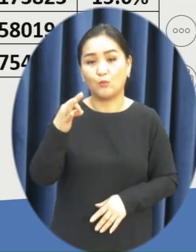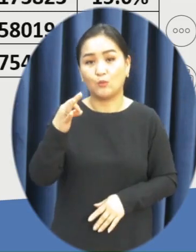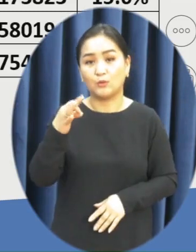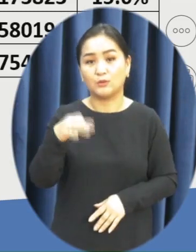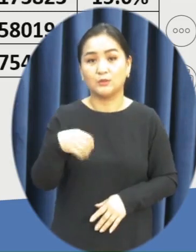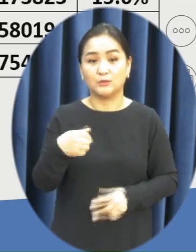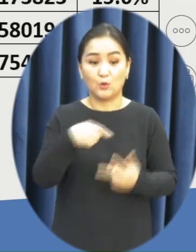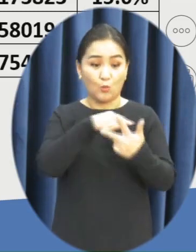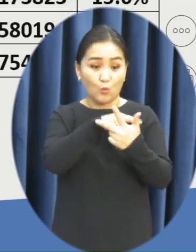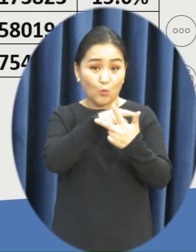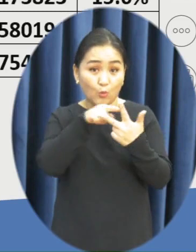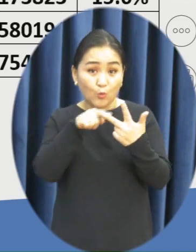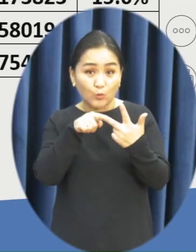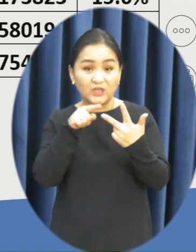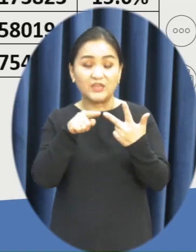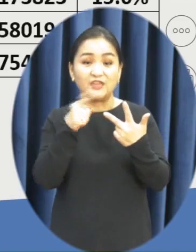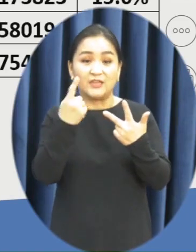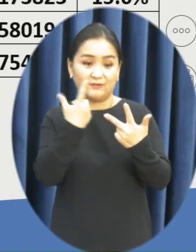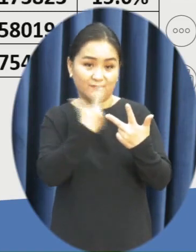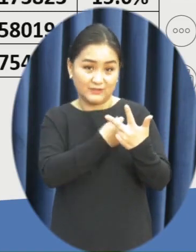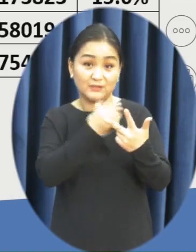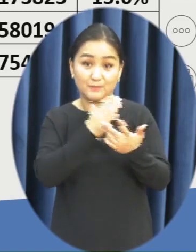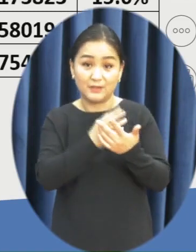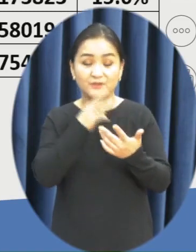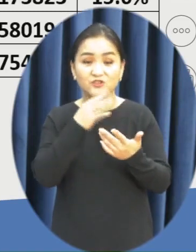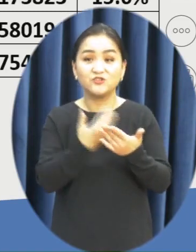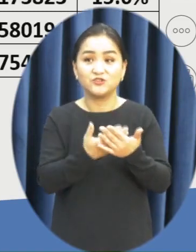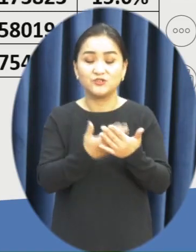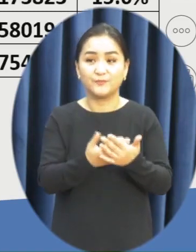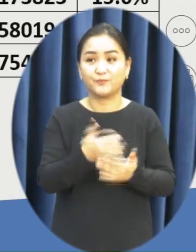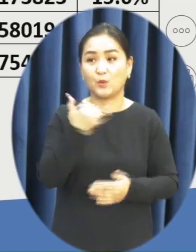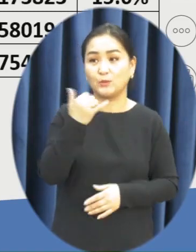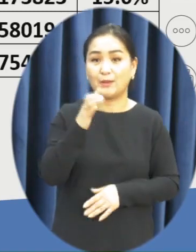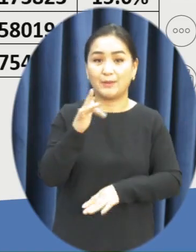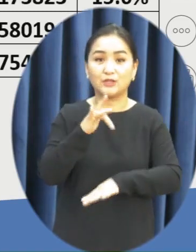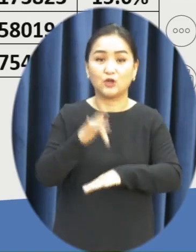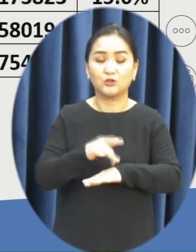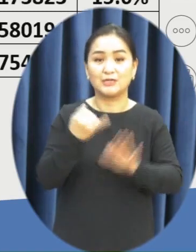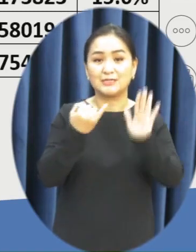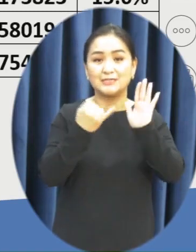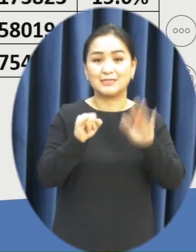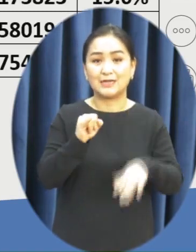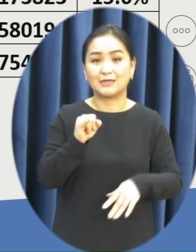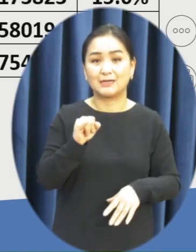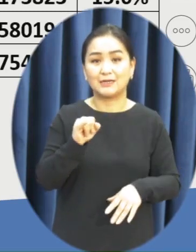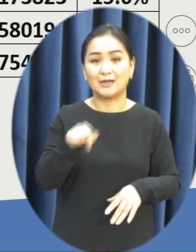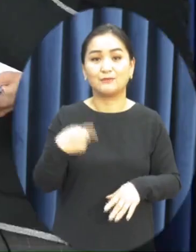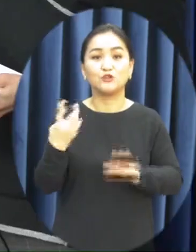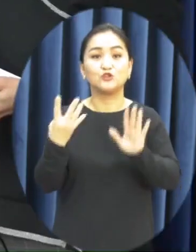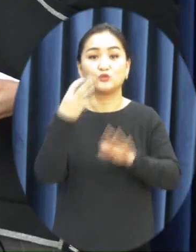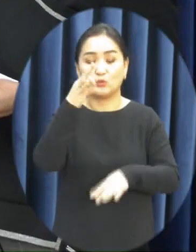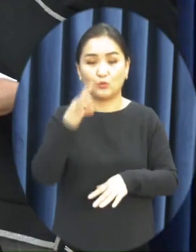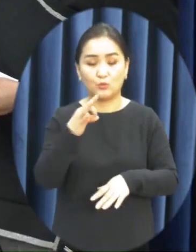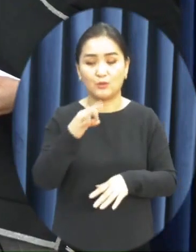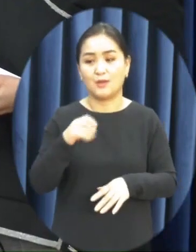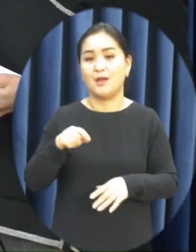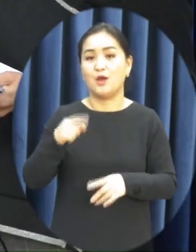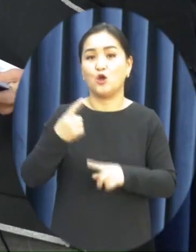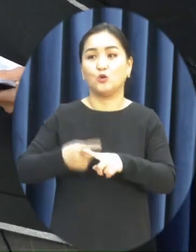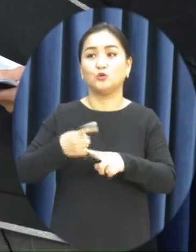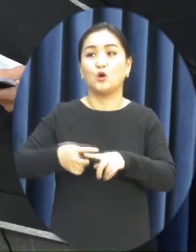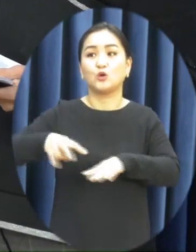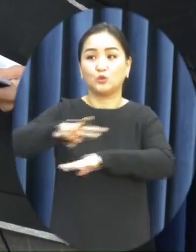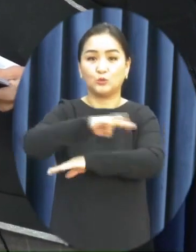ཁི གི གི